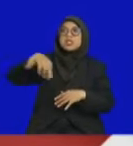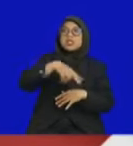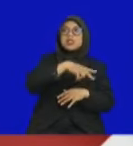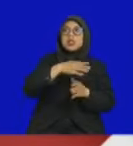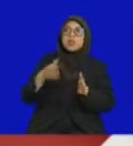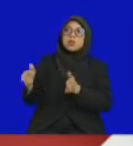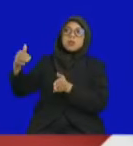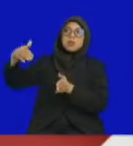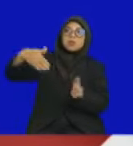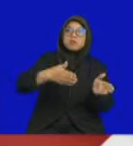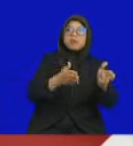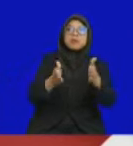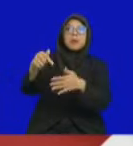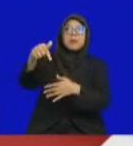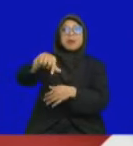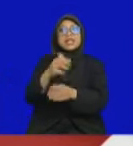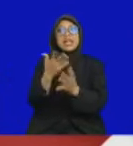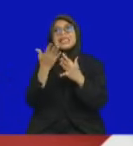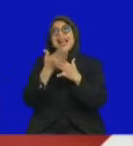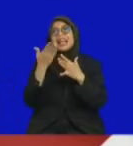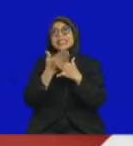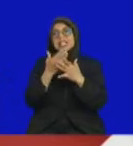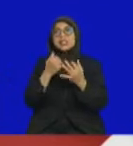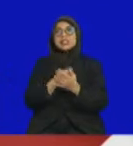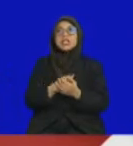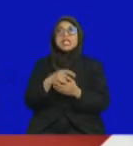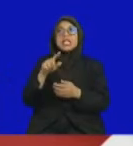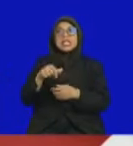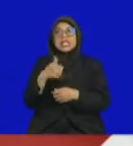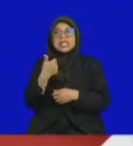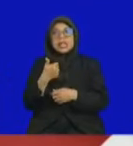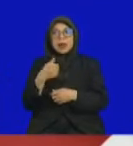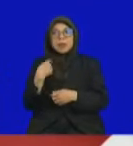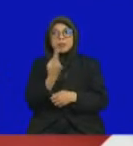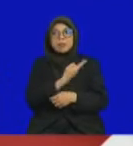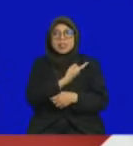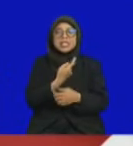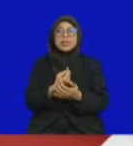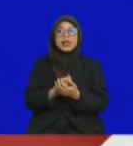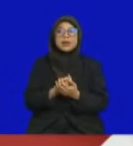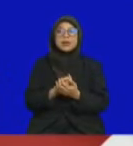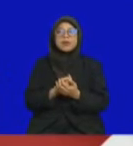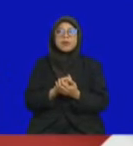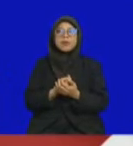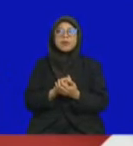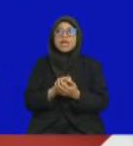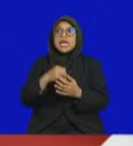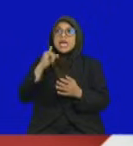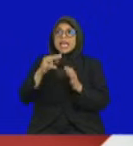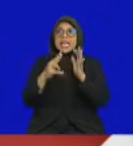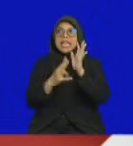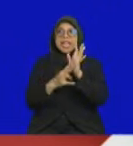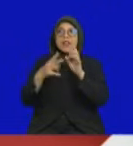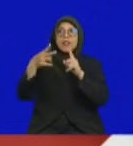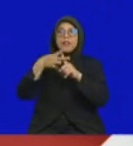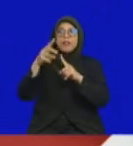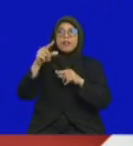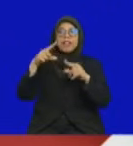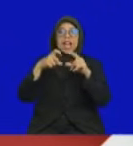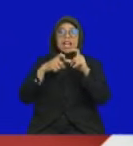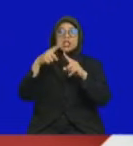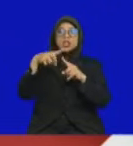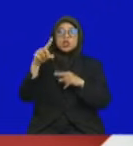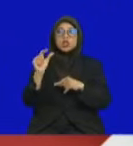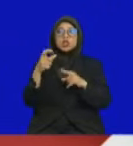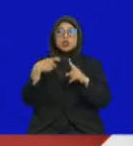apabila jalan itu sudah bisa diakses maka kita bisa bangun jalan itu untuk infrastruktur yang lebih ramah